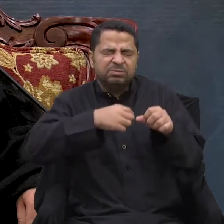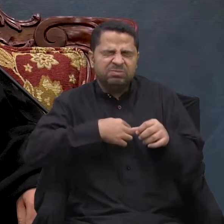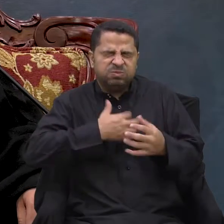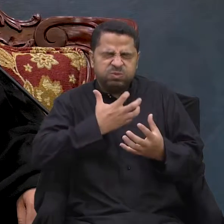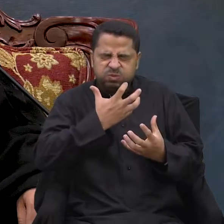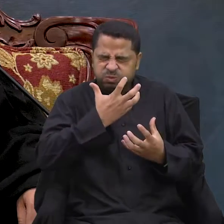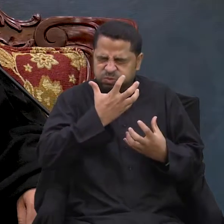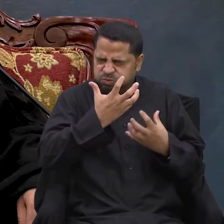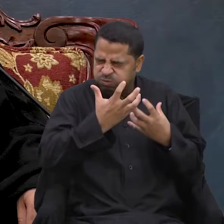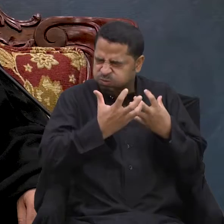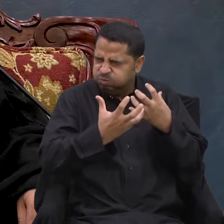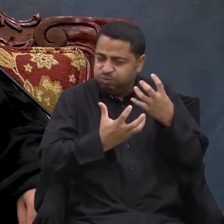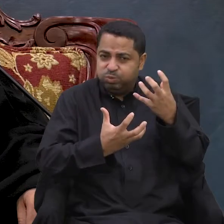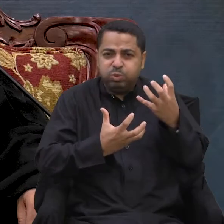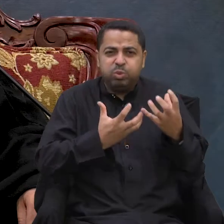للأوصاب